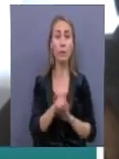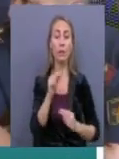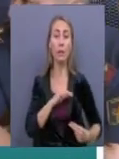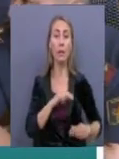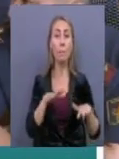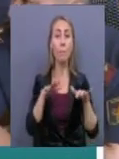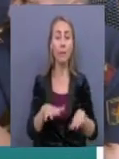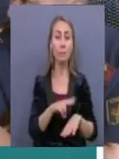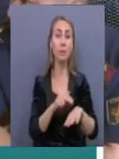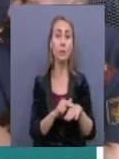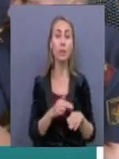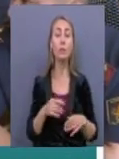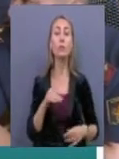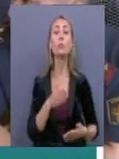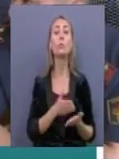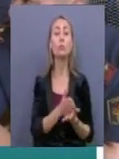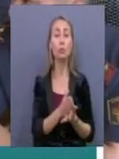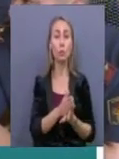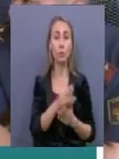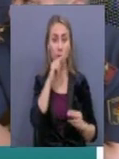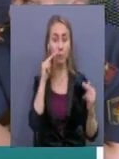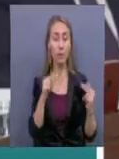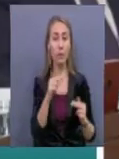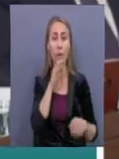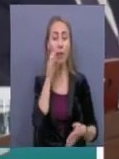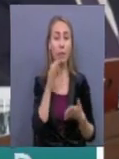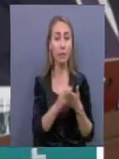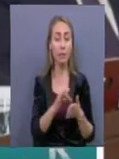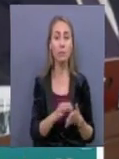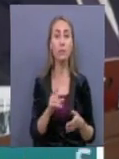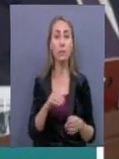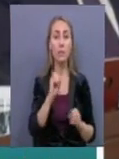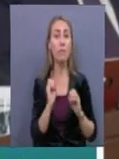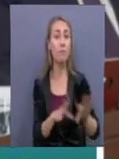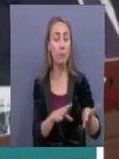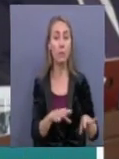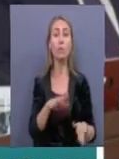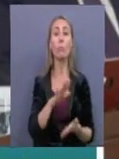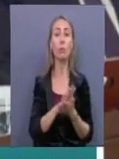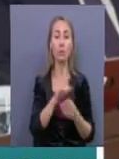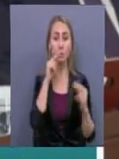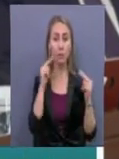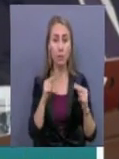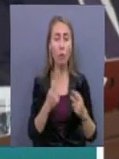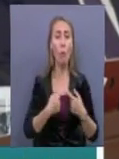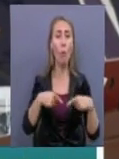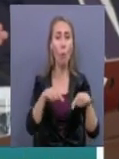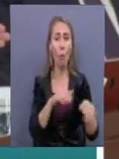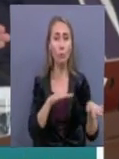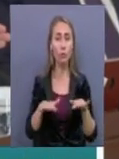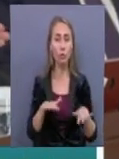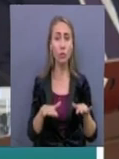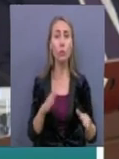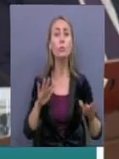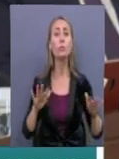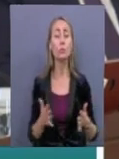Осы жерге жиылған барсаларыңыз жағажайдағы ахуалды жақсы білесіздер. Барлық қоқыс жәшіктері түске дейін толып қалады. Бурабайдағы барлық